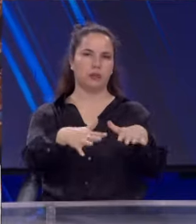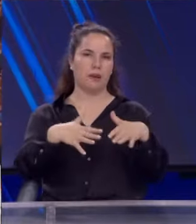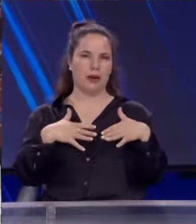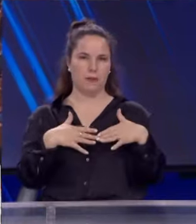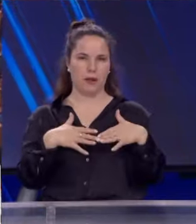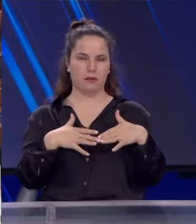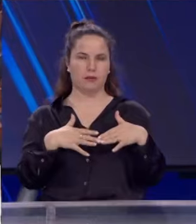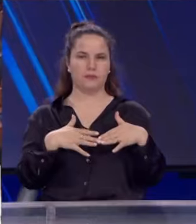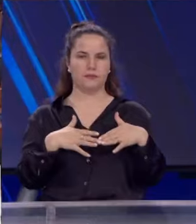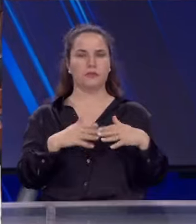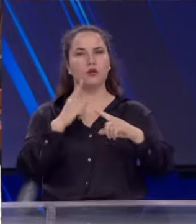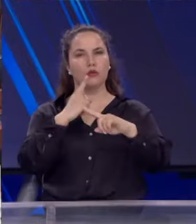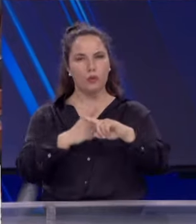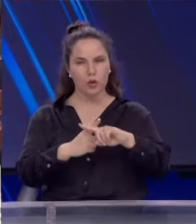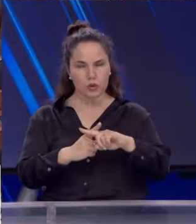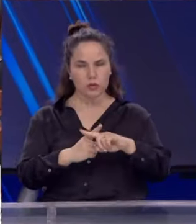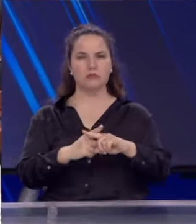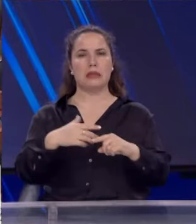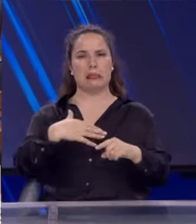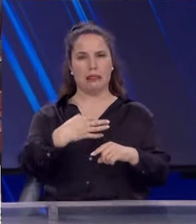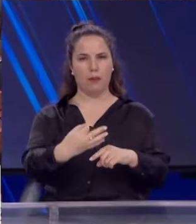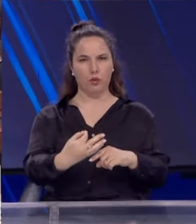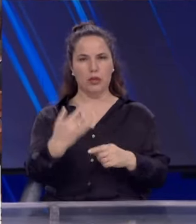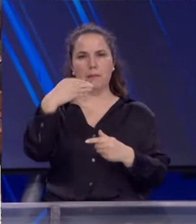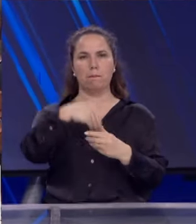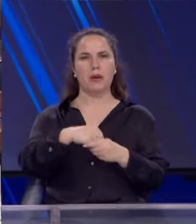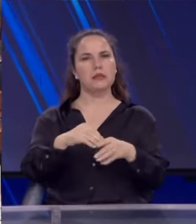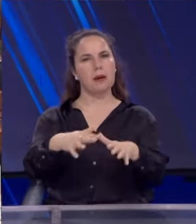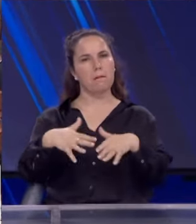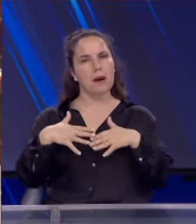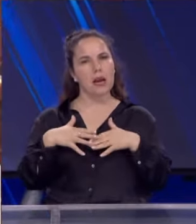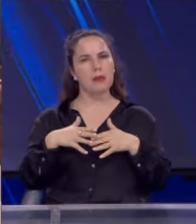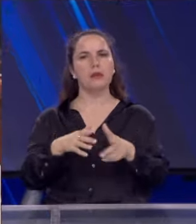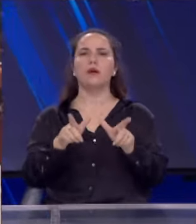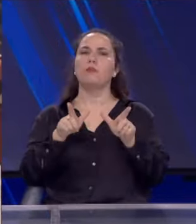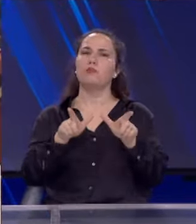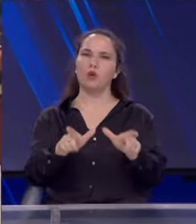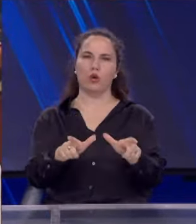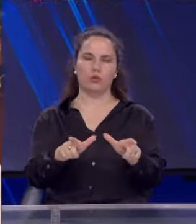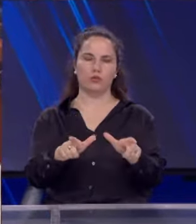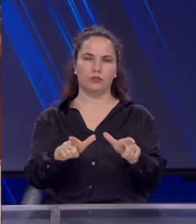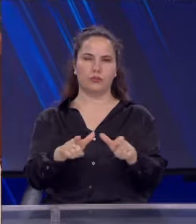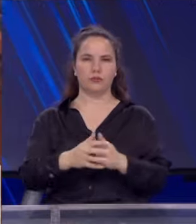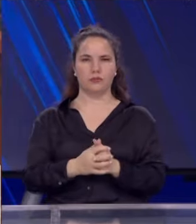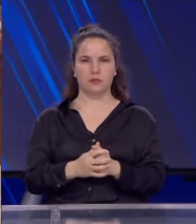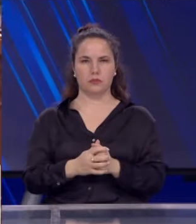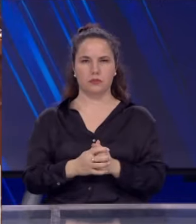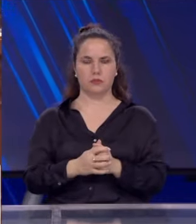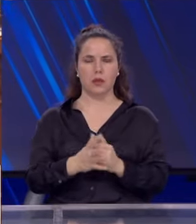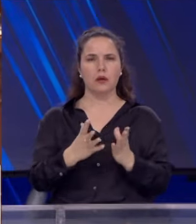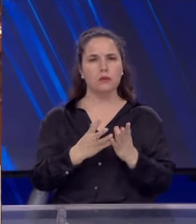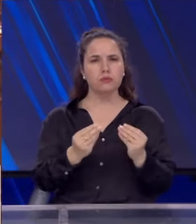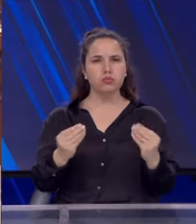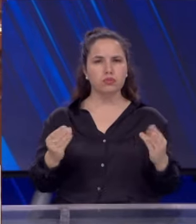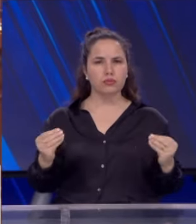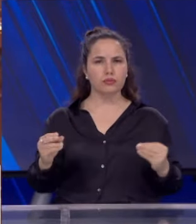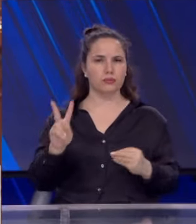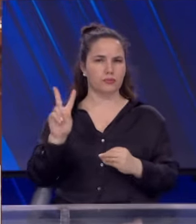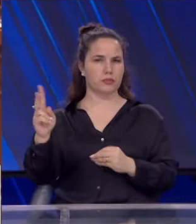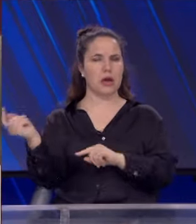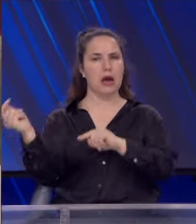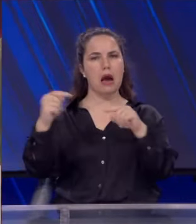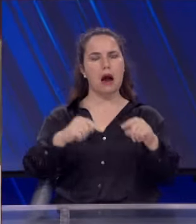plenare, ndërkohë që deputetët do të protestojnë brenda kuvendit, duke tentuar të bllokojnë mbledhjen. Megjithatë, numri i deputetëve të opozitës që lejohen të